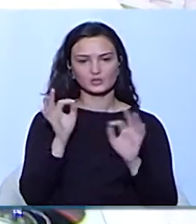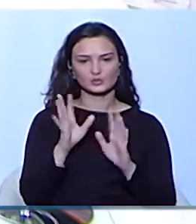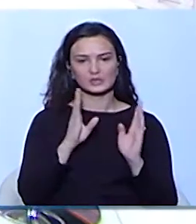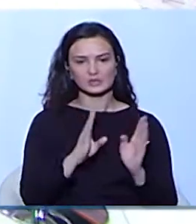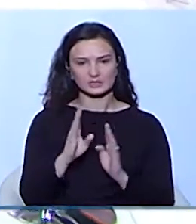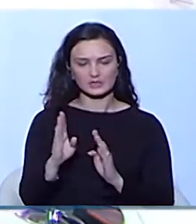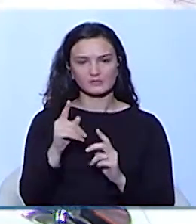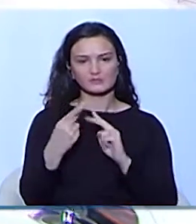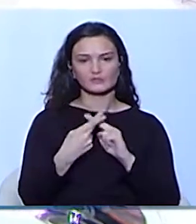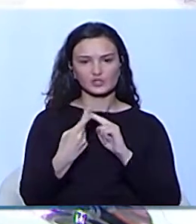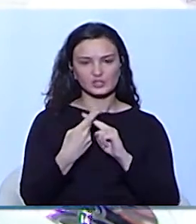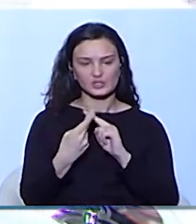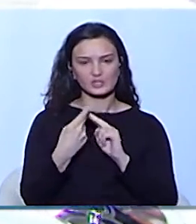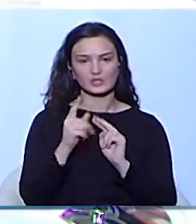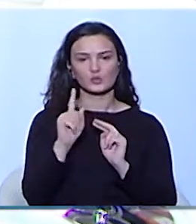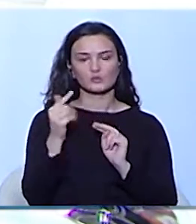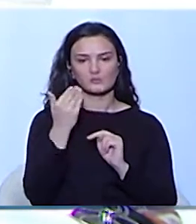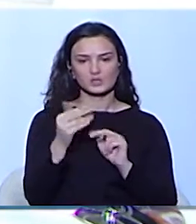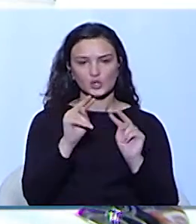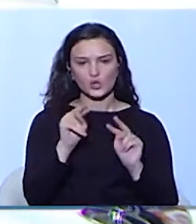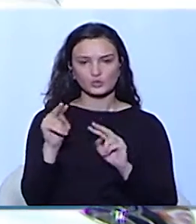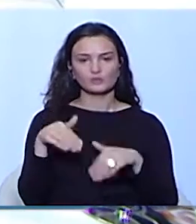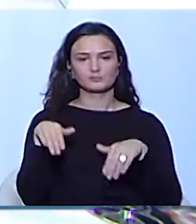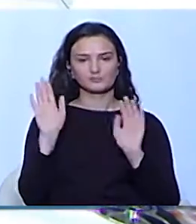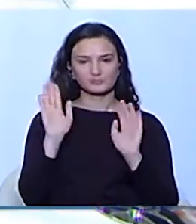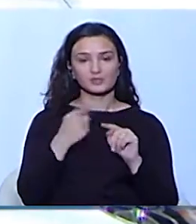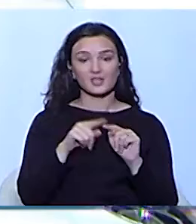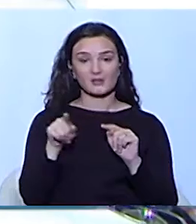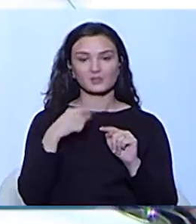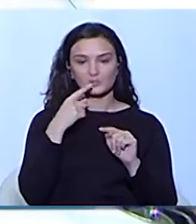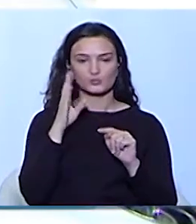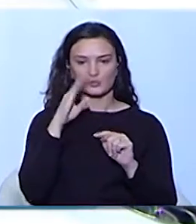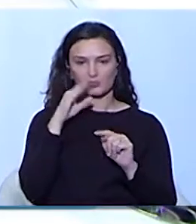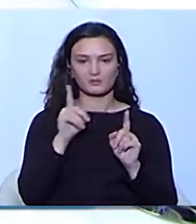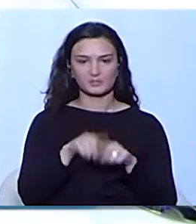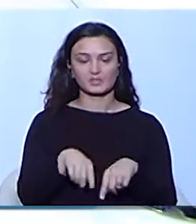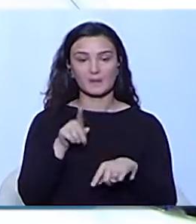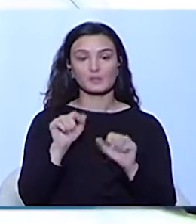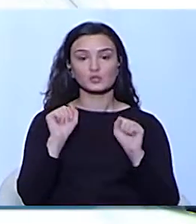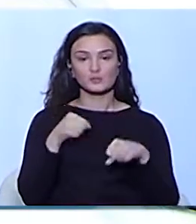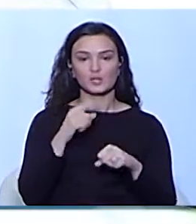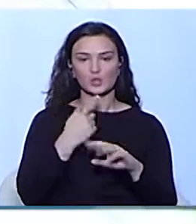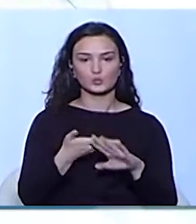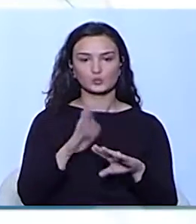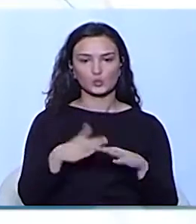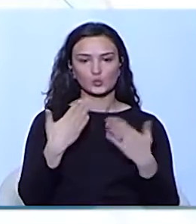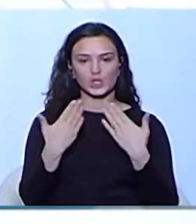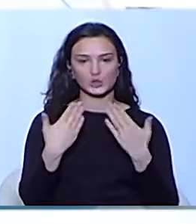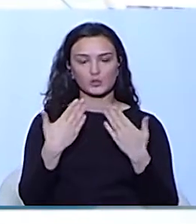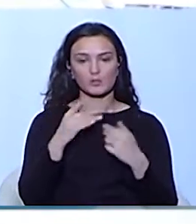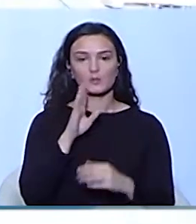იქცევა, რომ გვიშლის ხელს, რომ მისი კონტროლი შეუძლებელია და ამას ამბობენ მშობლებიც. Ანუ შეიძლება გართულდეს